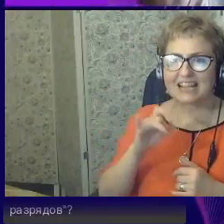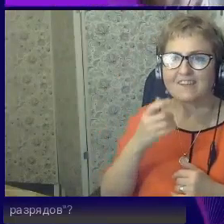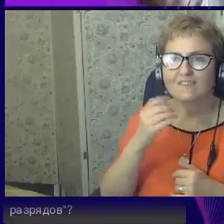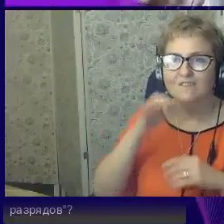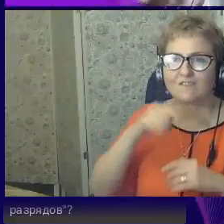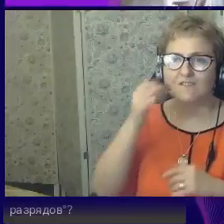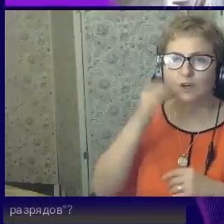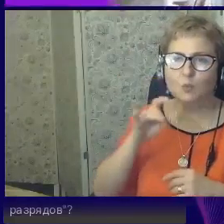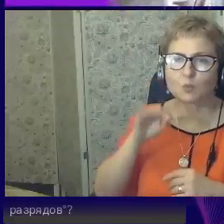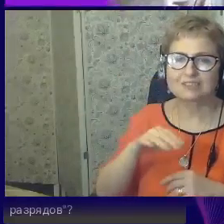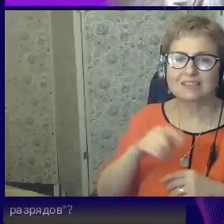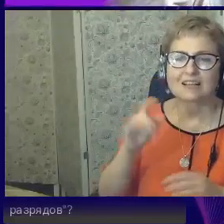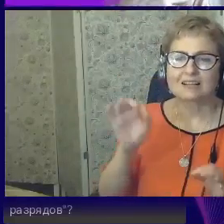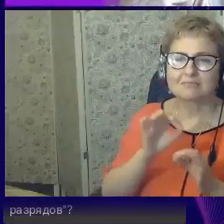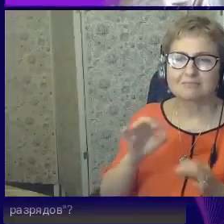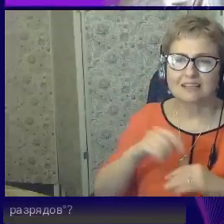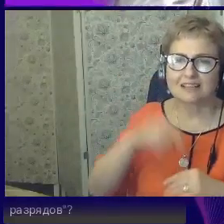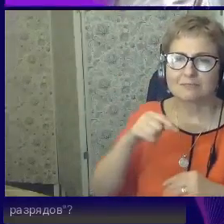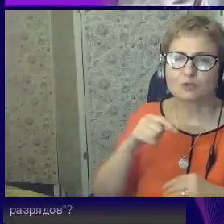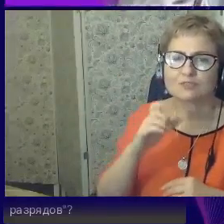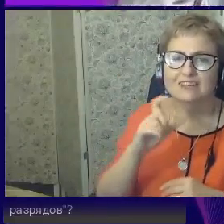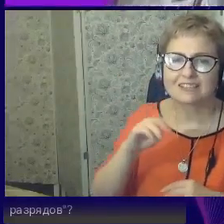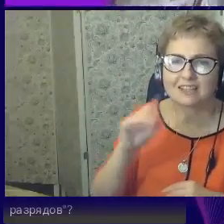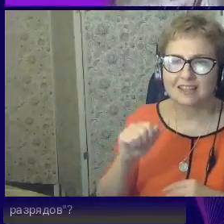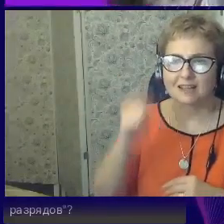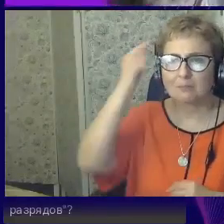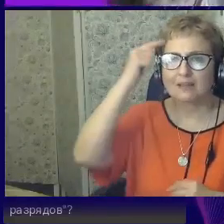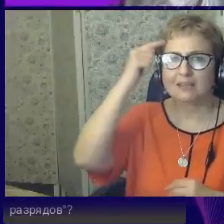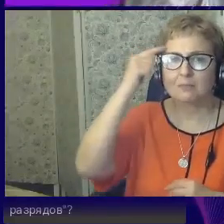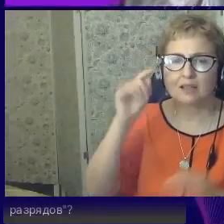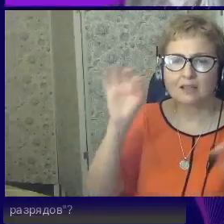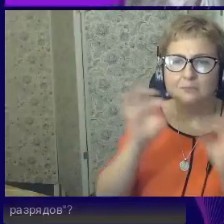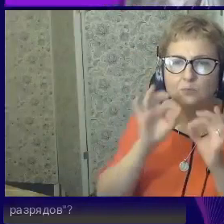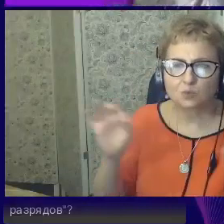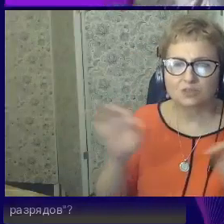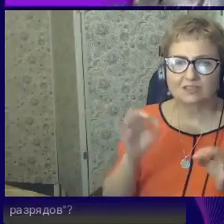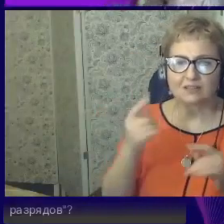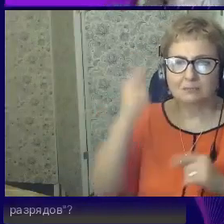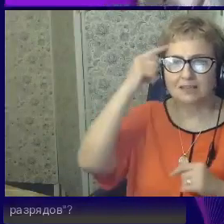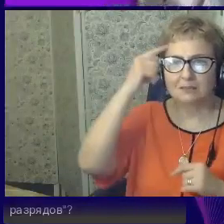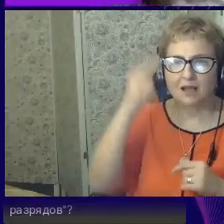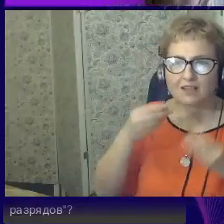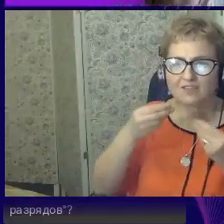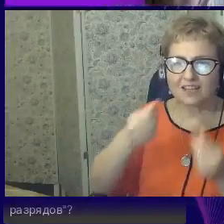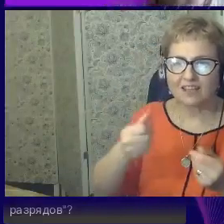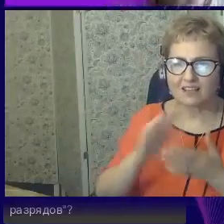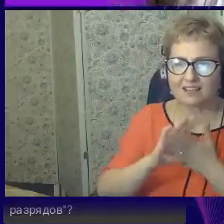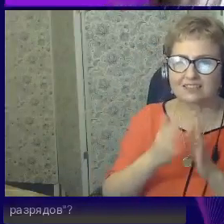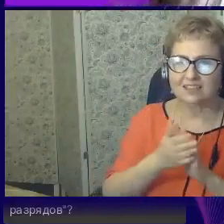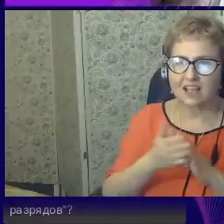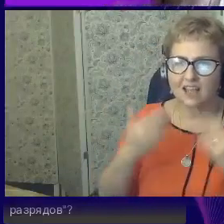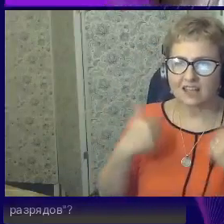работа с ритмом, это понимание музыки, вот, понимание ее влияния на состояние организма